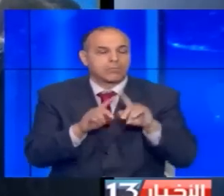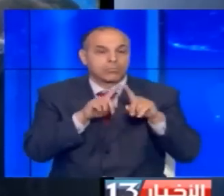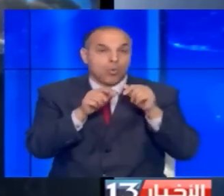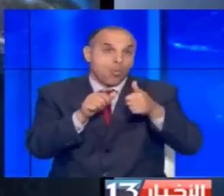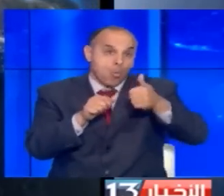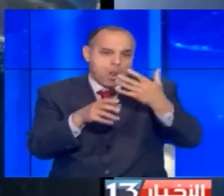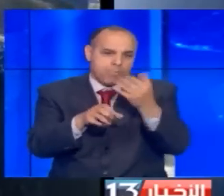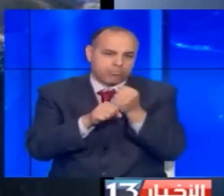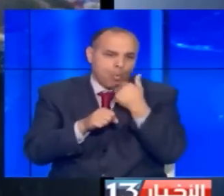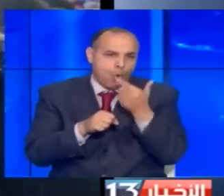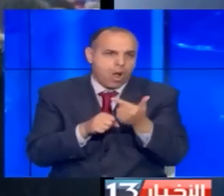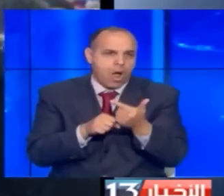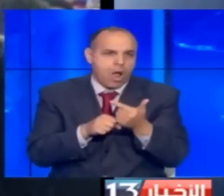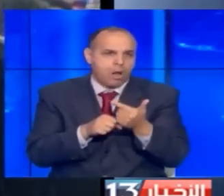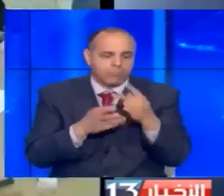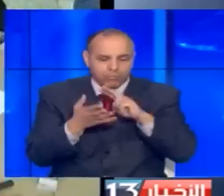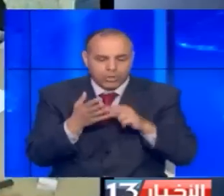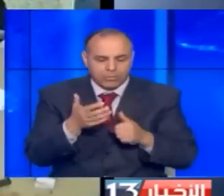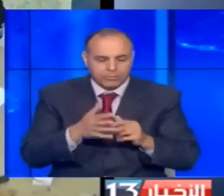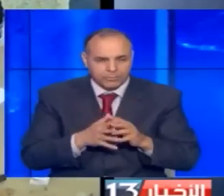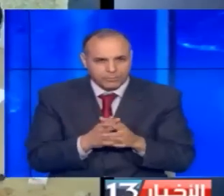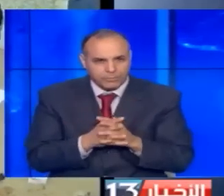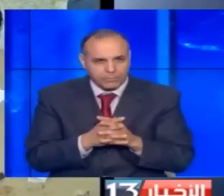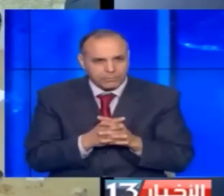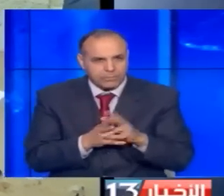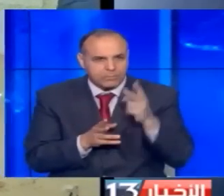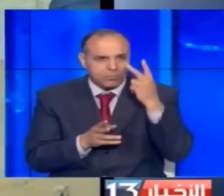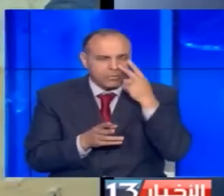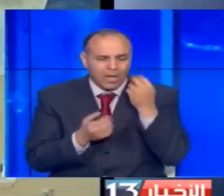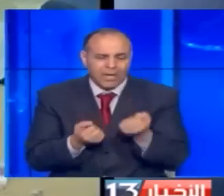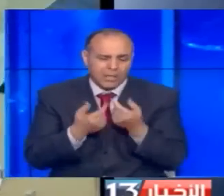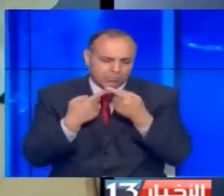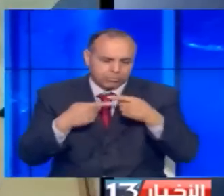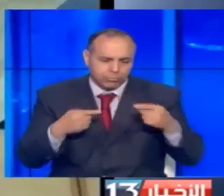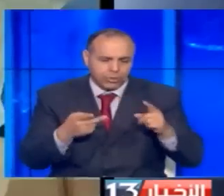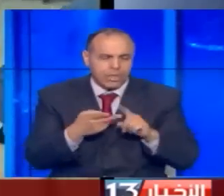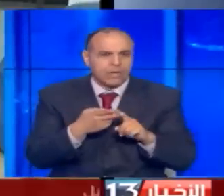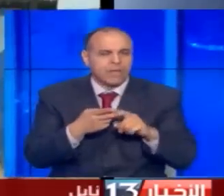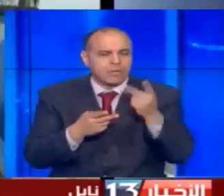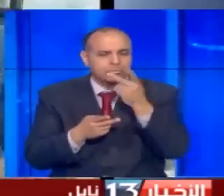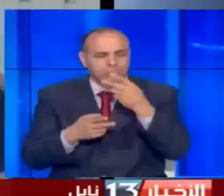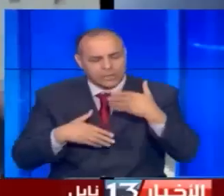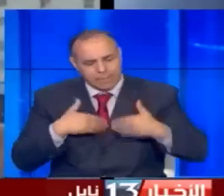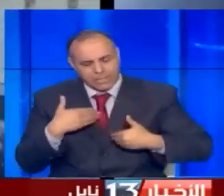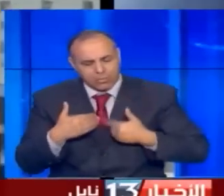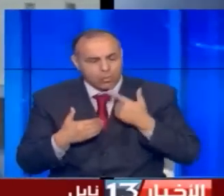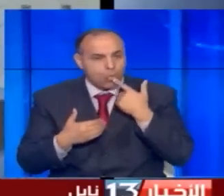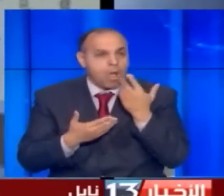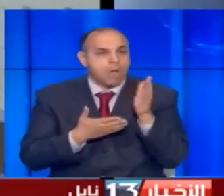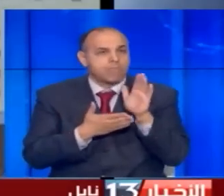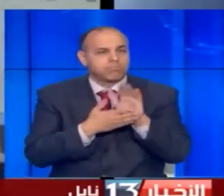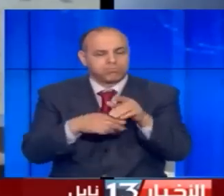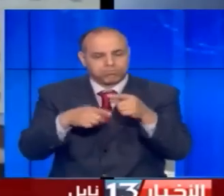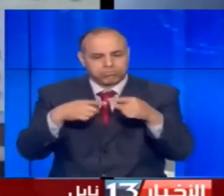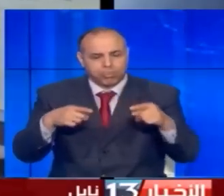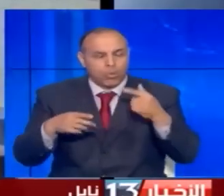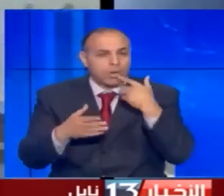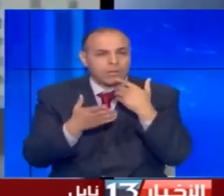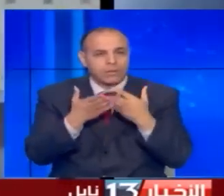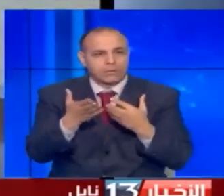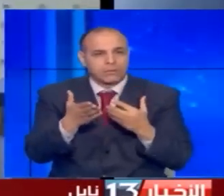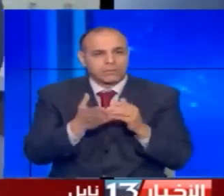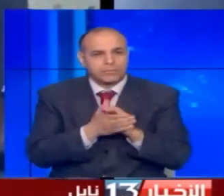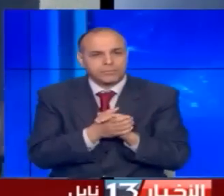الوطنية لأوفى المطالعين. تراوح الأنشطة بين الرسم والتمثيل وتعددها أماطت لثاما